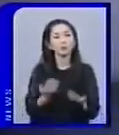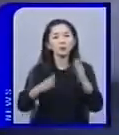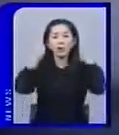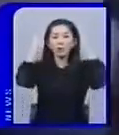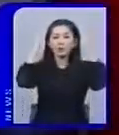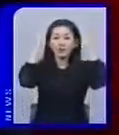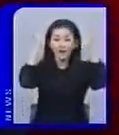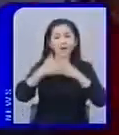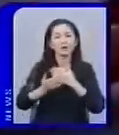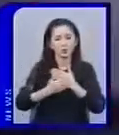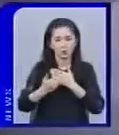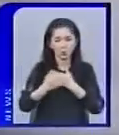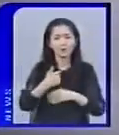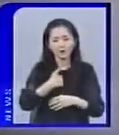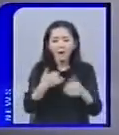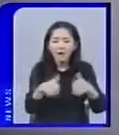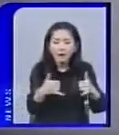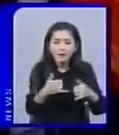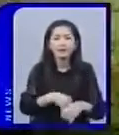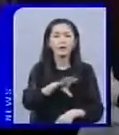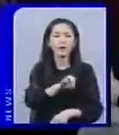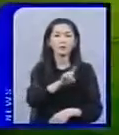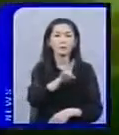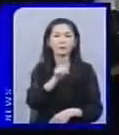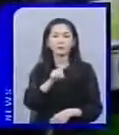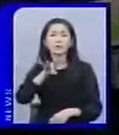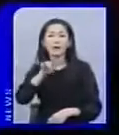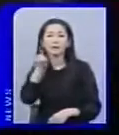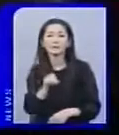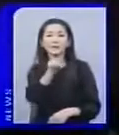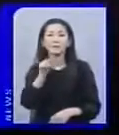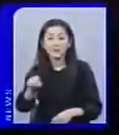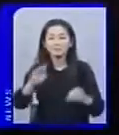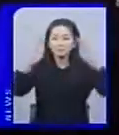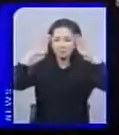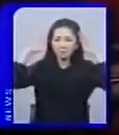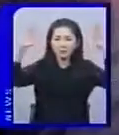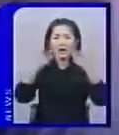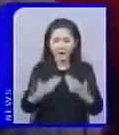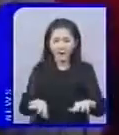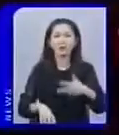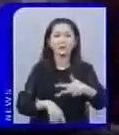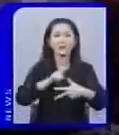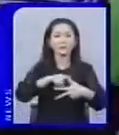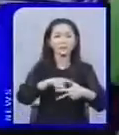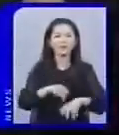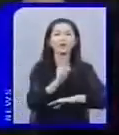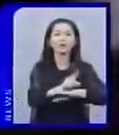วก็เด็ก 151.8เคยเล่นการพนันโดยใช้เงินเดิมพันมากที่สุด3อันดับแรกพนันออนไล